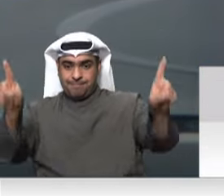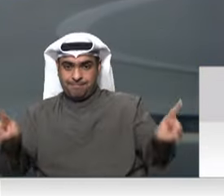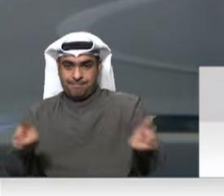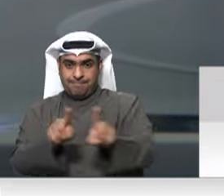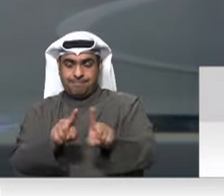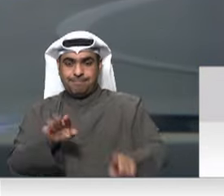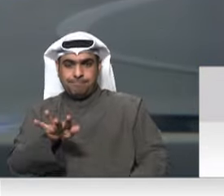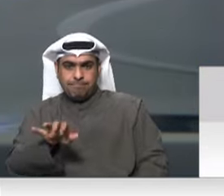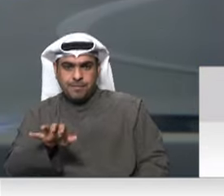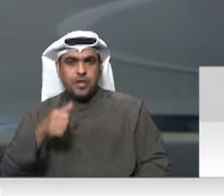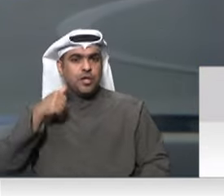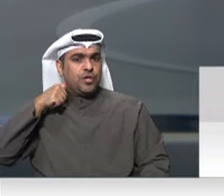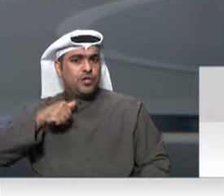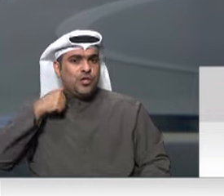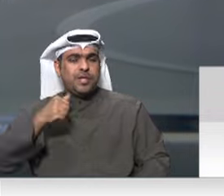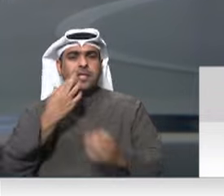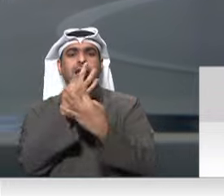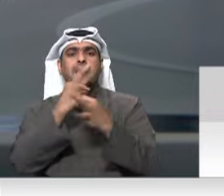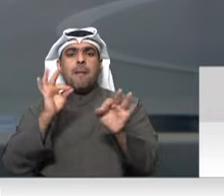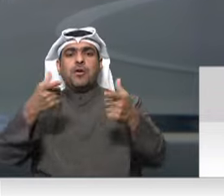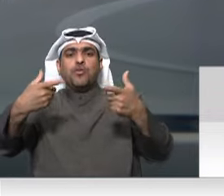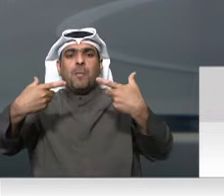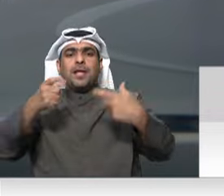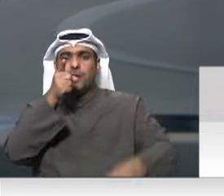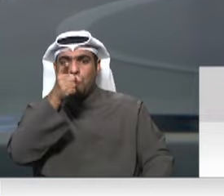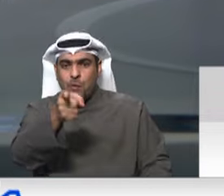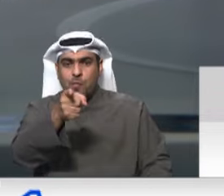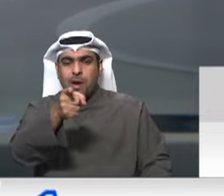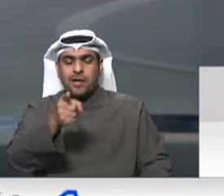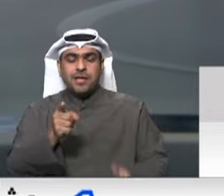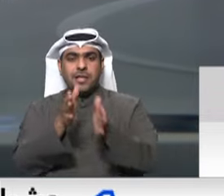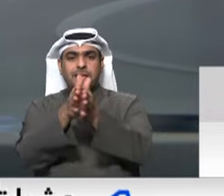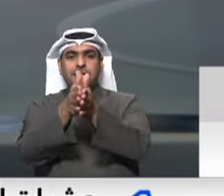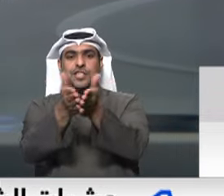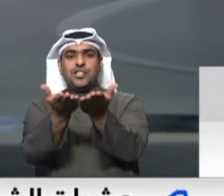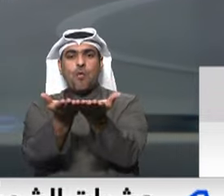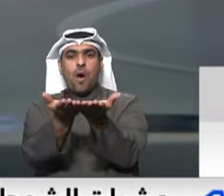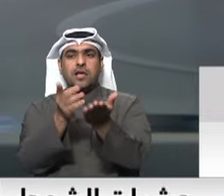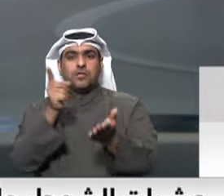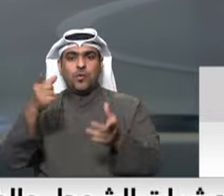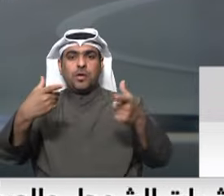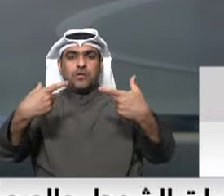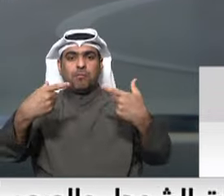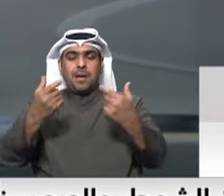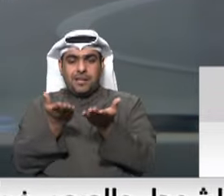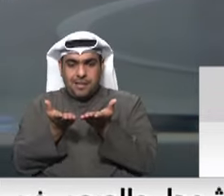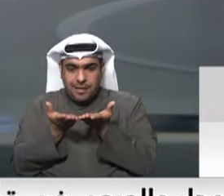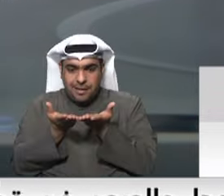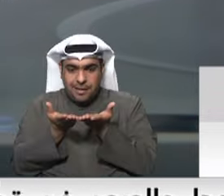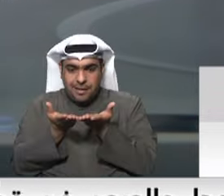مدار الساعة في مبنى الإدارة العامة للجنسية والجوازات الجديد في منطقة شويخ. وتأتي خطوة وزارة الداخلية